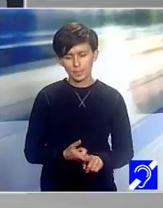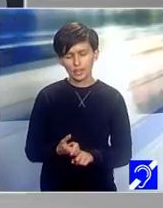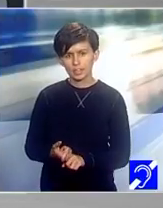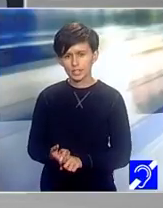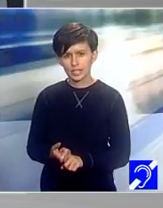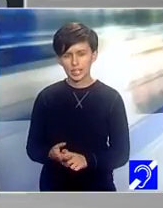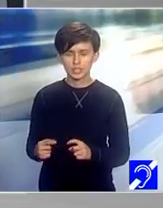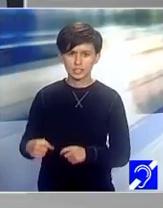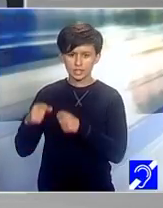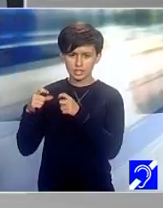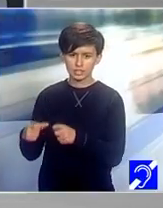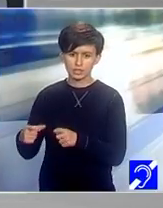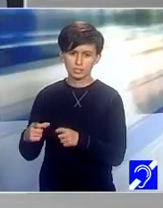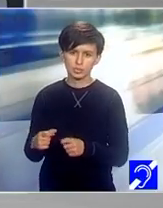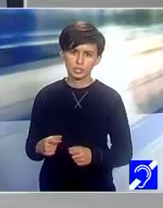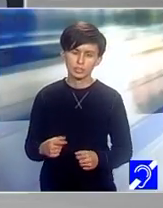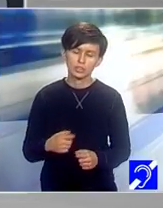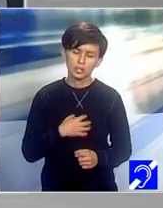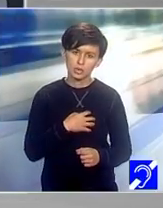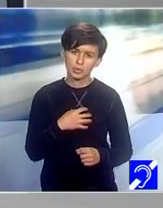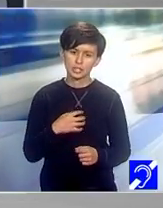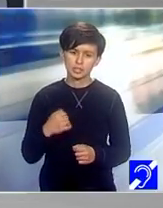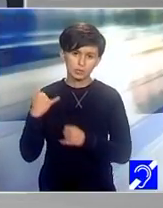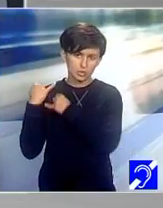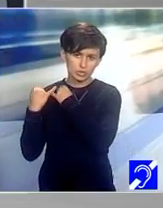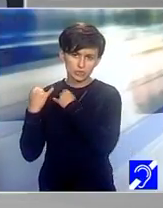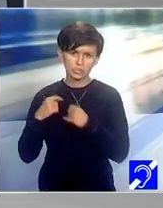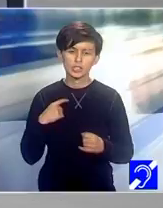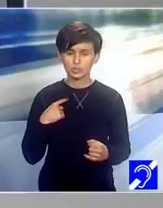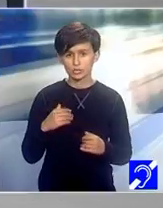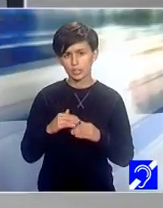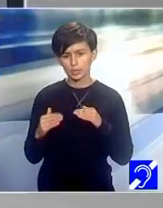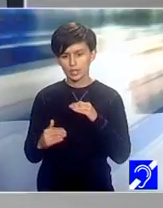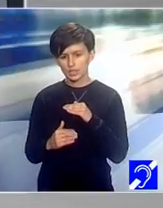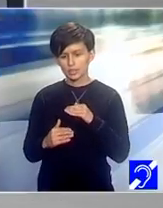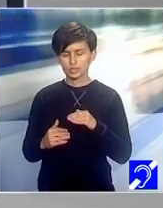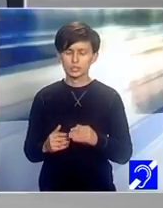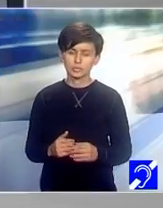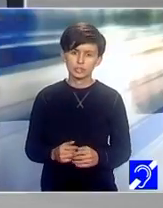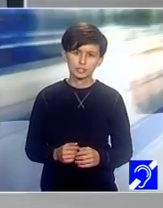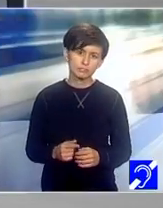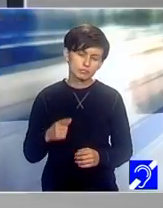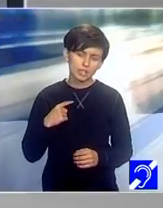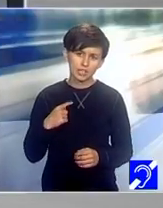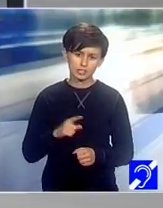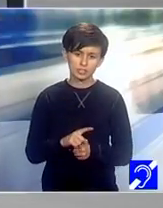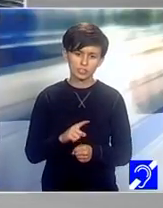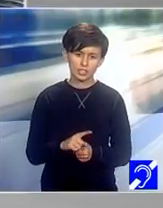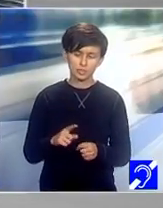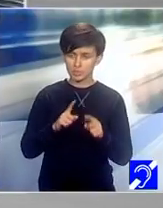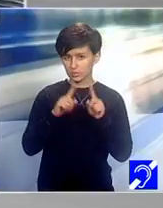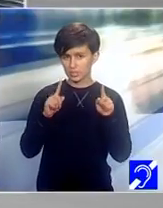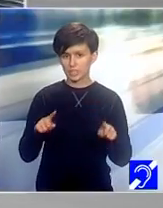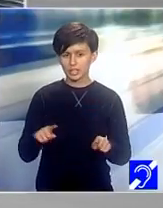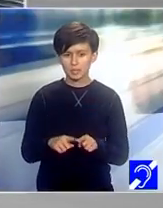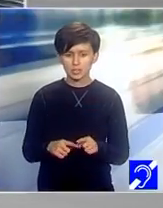totuși și pune în valoare patrimoniului suntem foarte restanți. Istoric. Mă întreb dacă nu și asta e totuși elementul de fațadă, de imagine. Mă întreb dacă nu contează